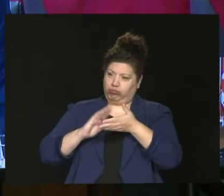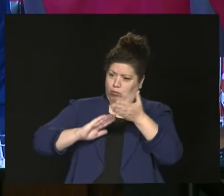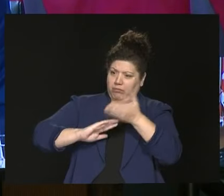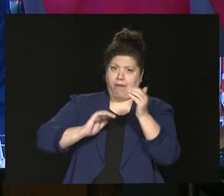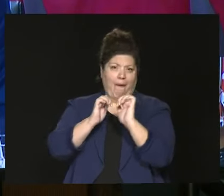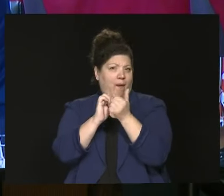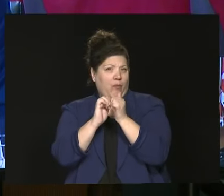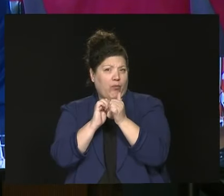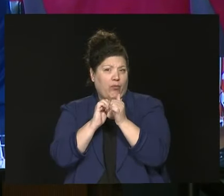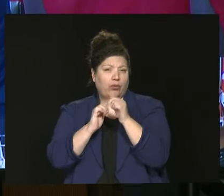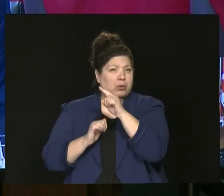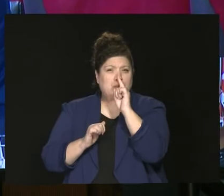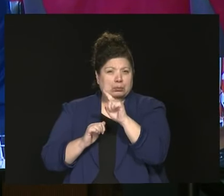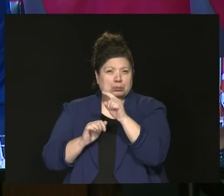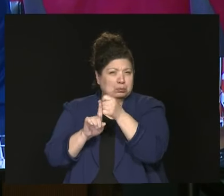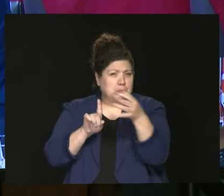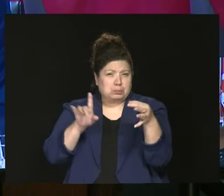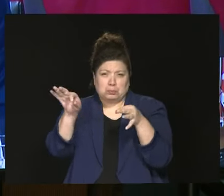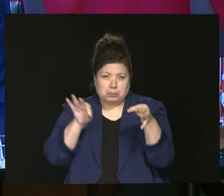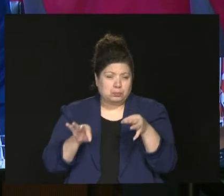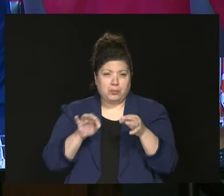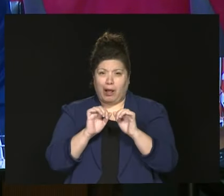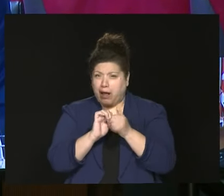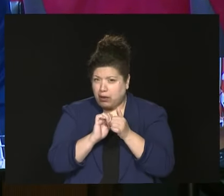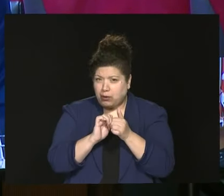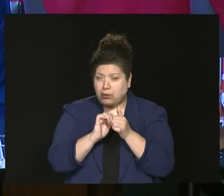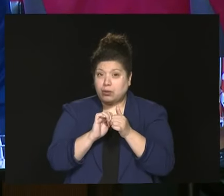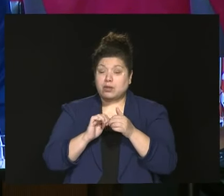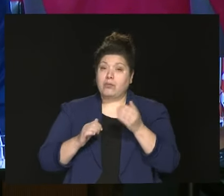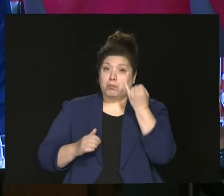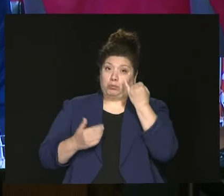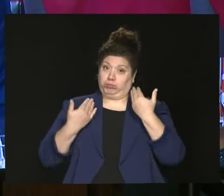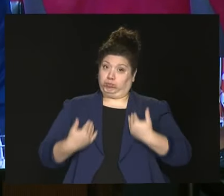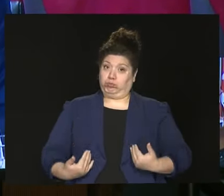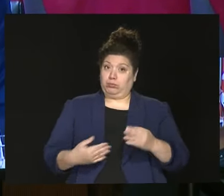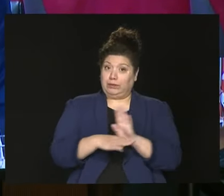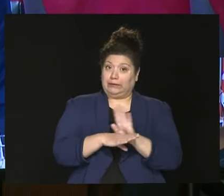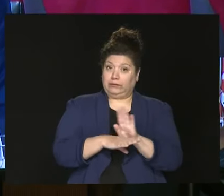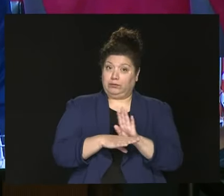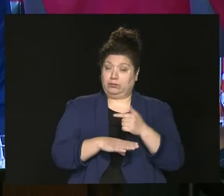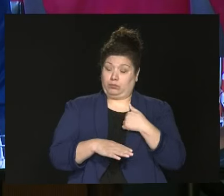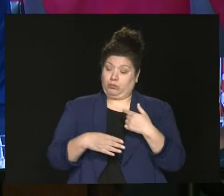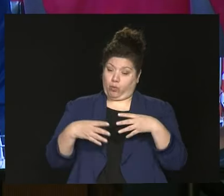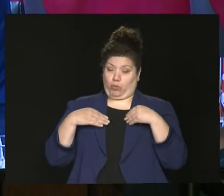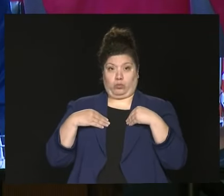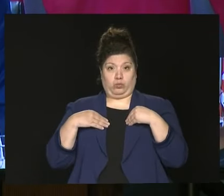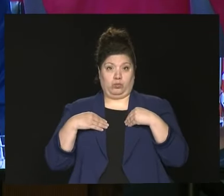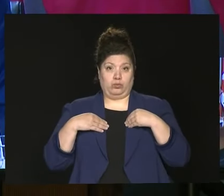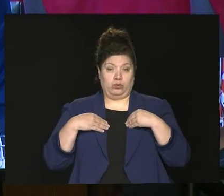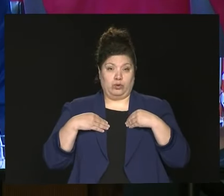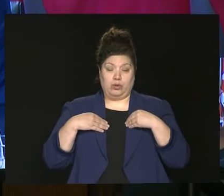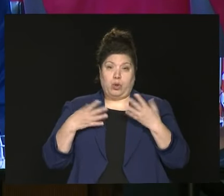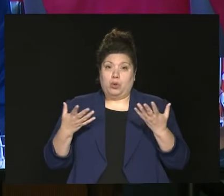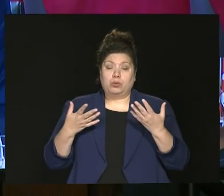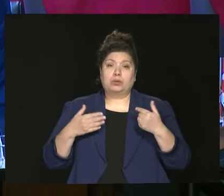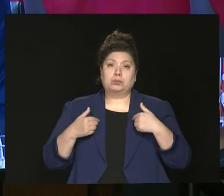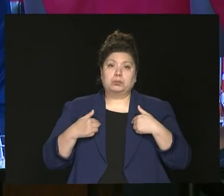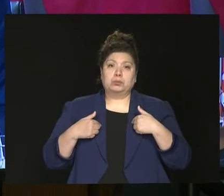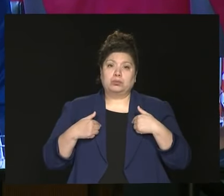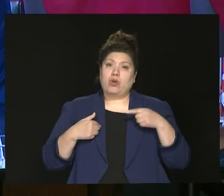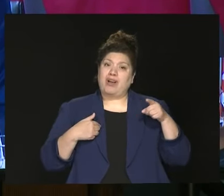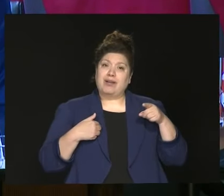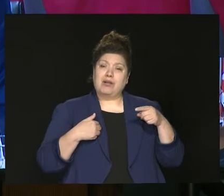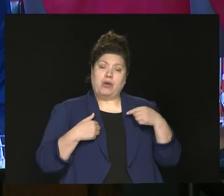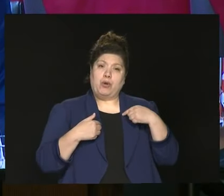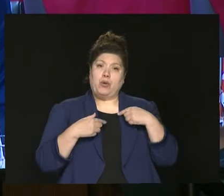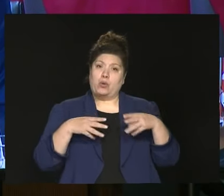exemple, un propriétaire d'un édifice avec des petites entreprises, comment est-ce que ça va fonctionner concrètement et d'où l'argent va